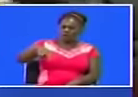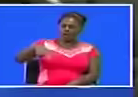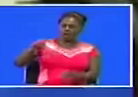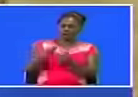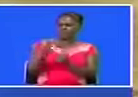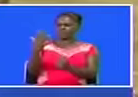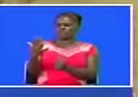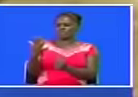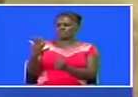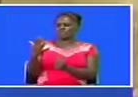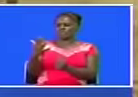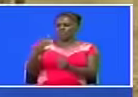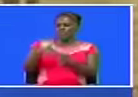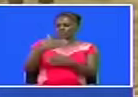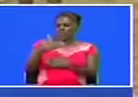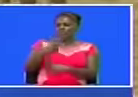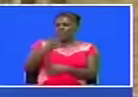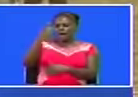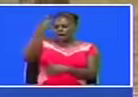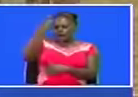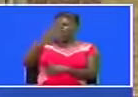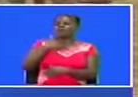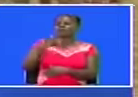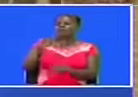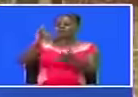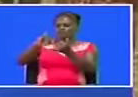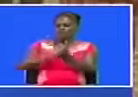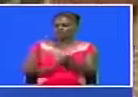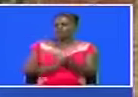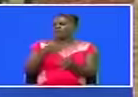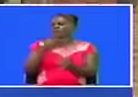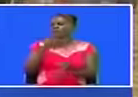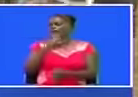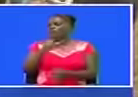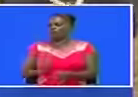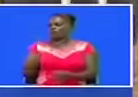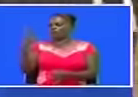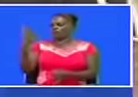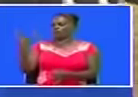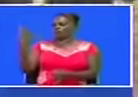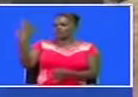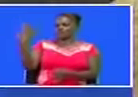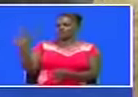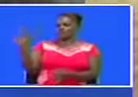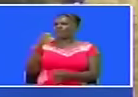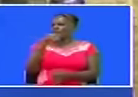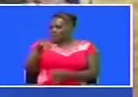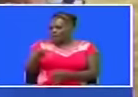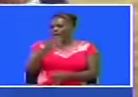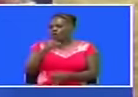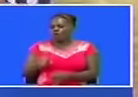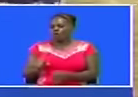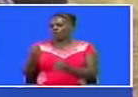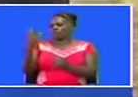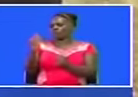15 baada ya wazazi wake kutaka kumuoza kwa mwanamume mwenye umri wa miaka 45 akiwa na umri wa miaka